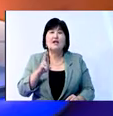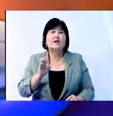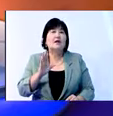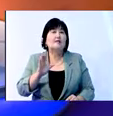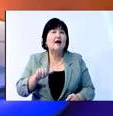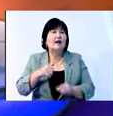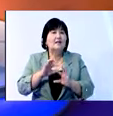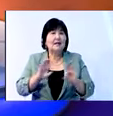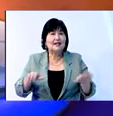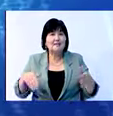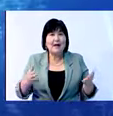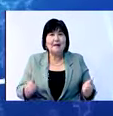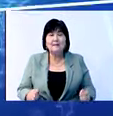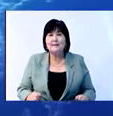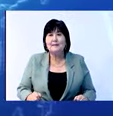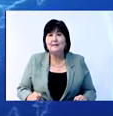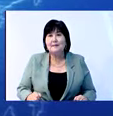Садықова. Алдымен аңдатпа.